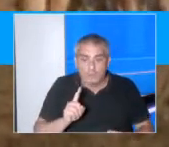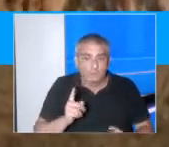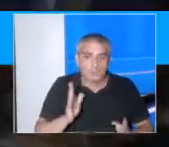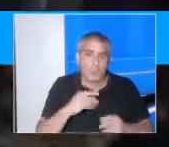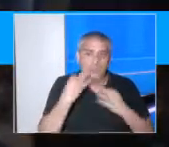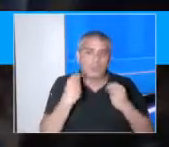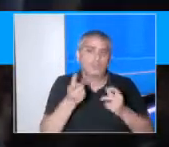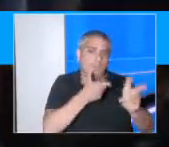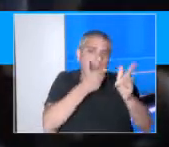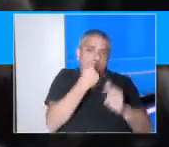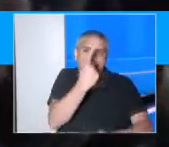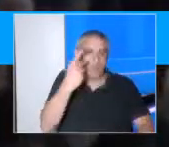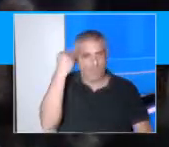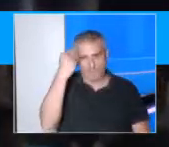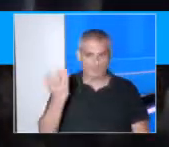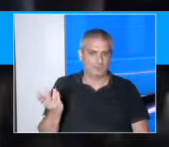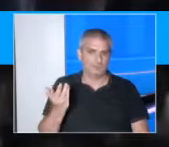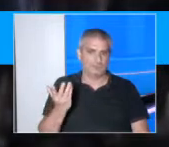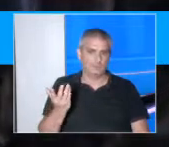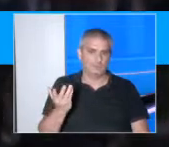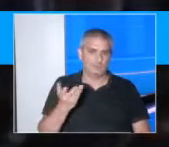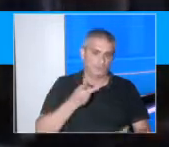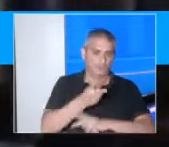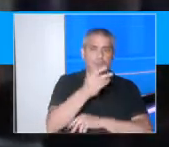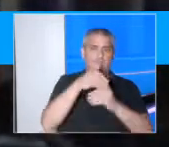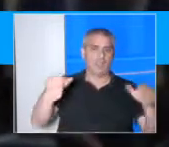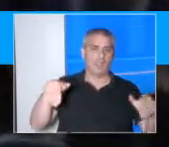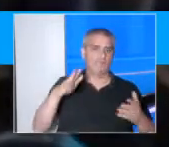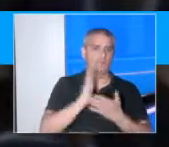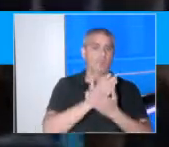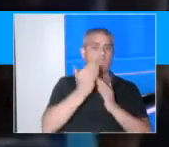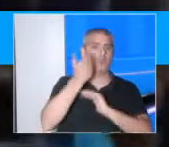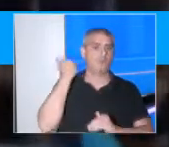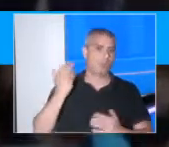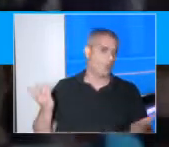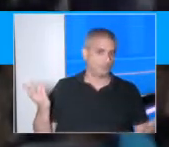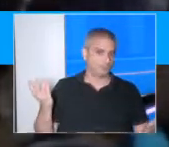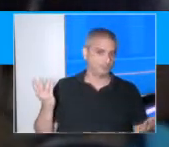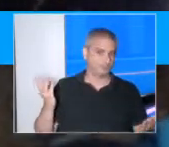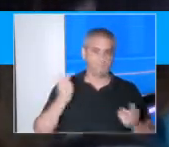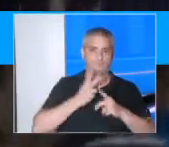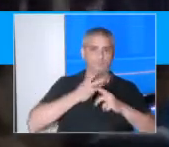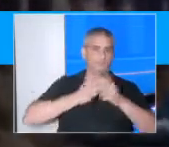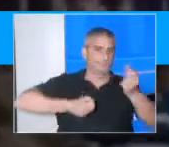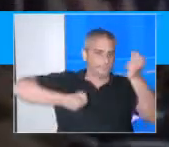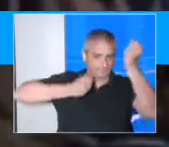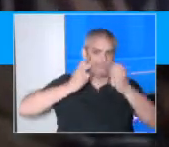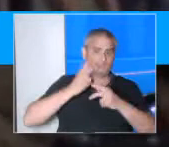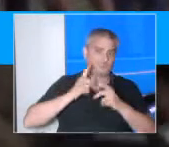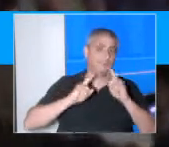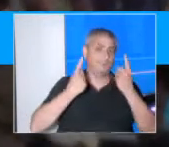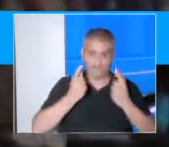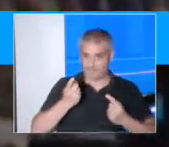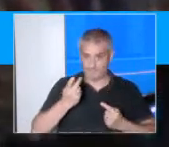לא מתירים להם לראות על כל פלסטיני שחוצה את הקו שקבעו מראש עם מוטות ברזל, בחלק